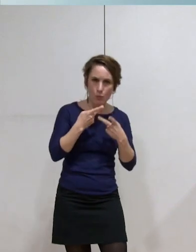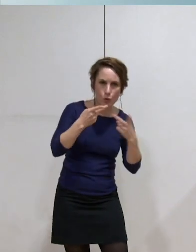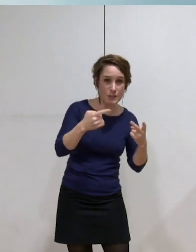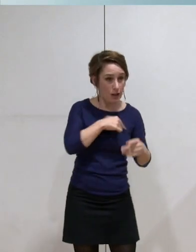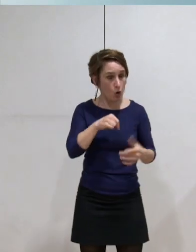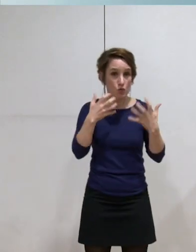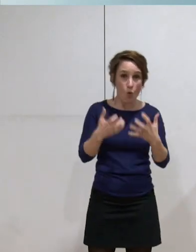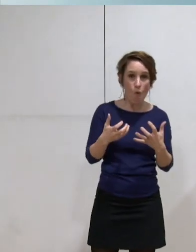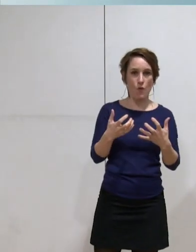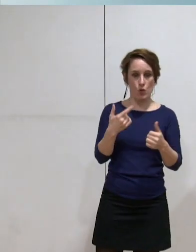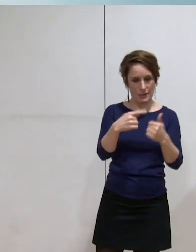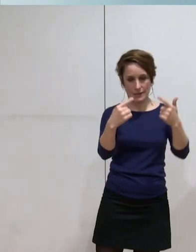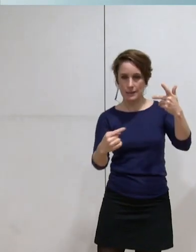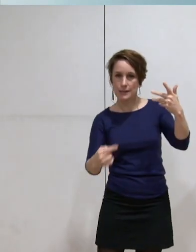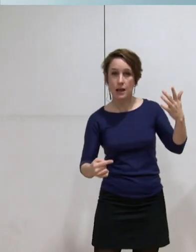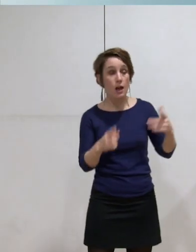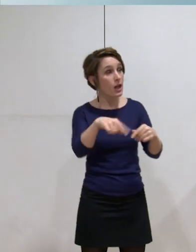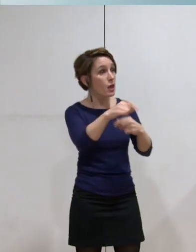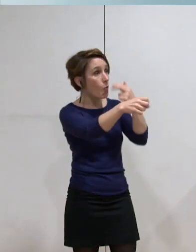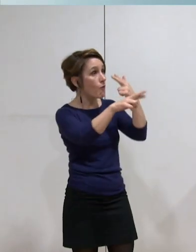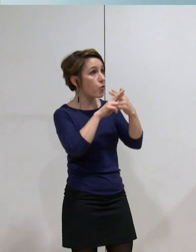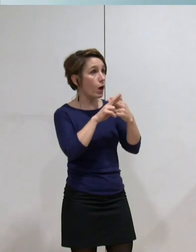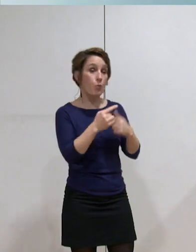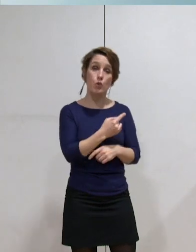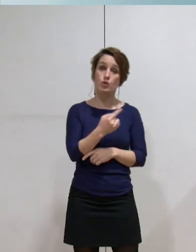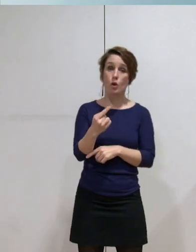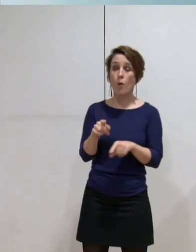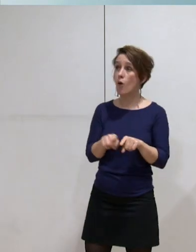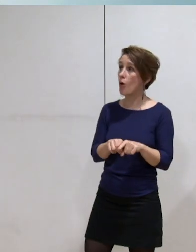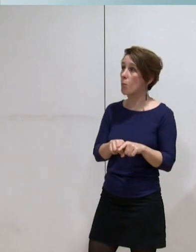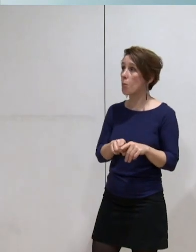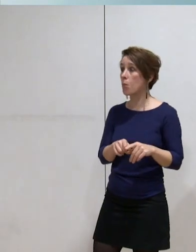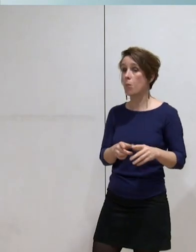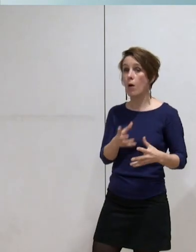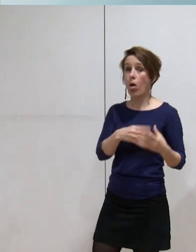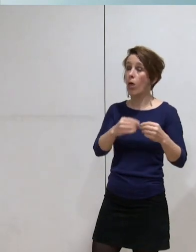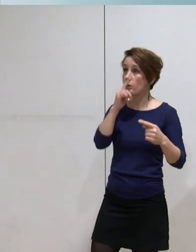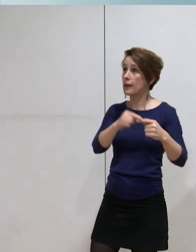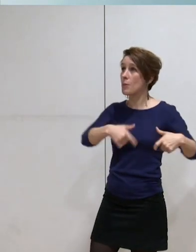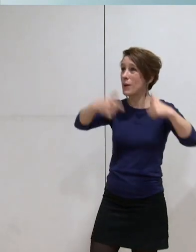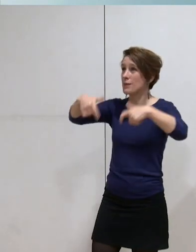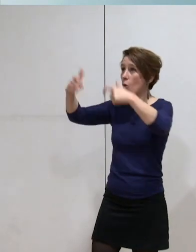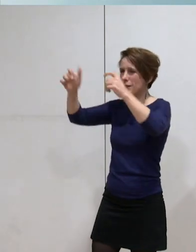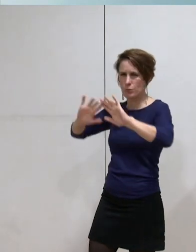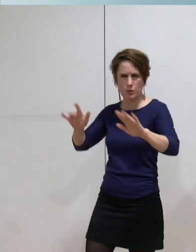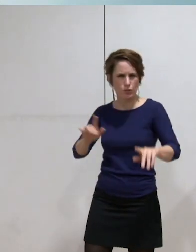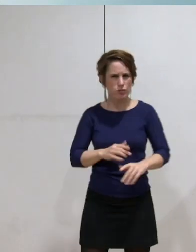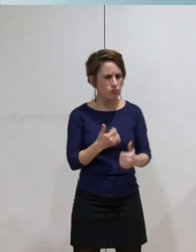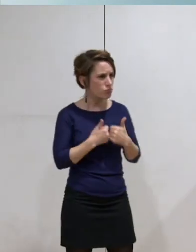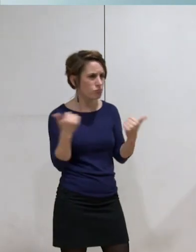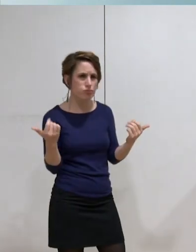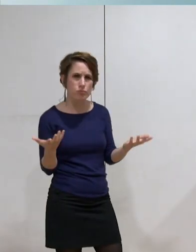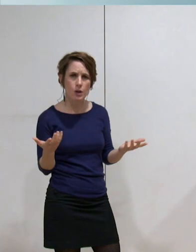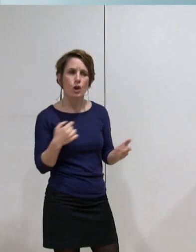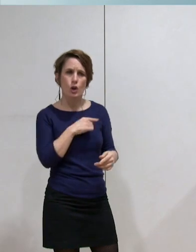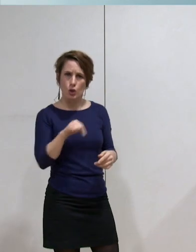la réponse n'est pas seulement et ne peut pas être seulement une réponse dans le bâti une question se pose donc comment se